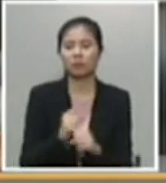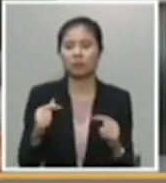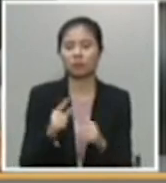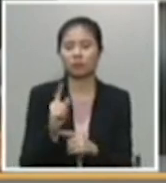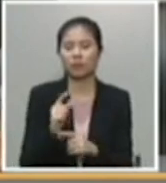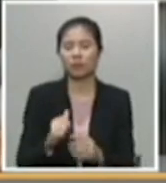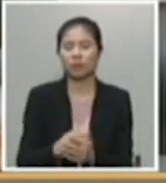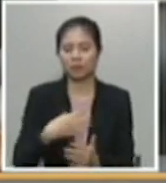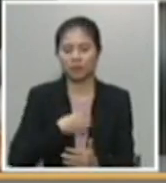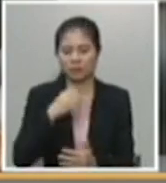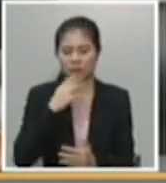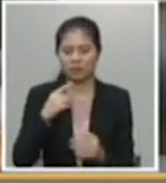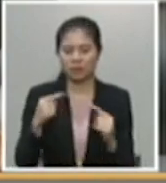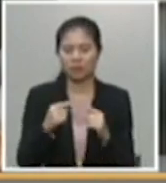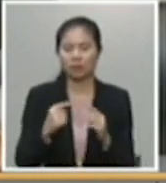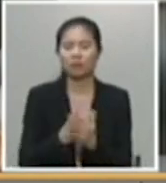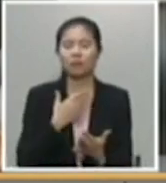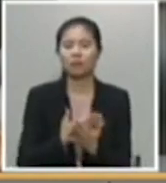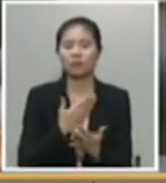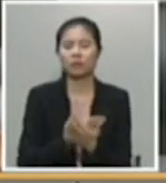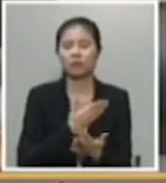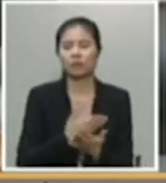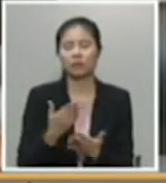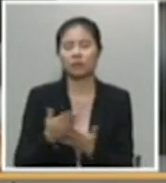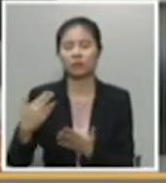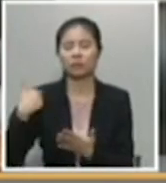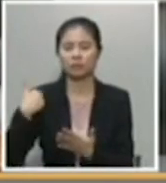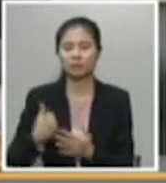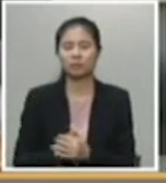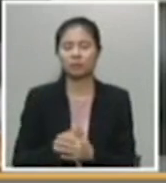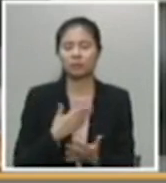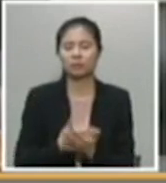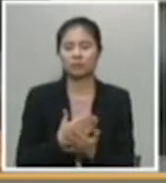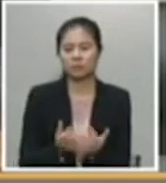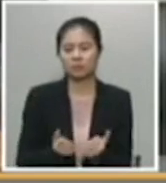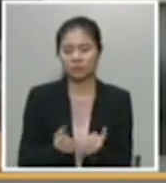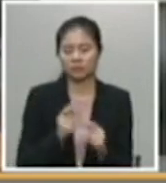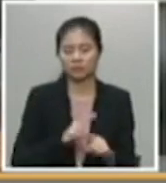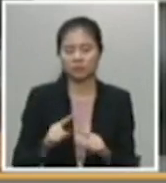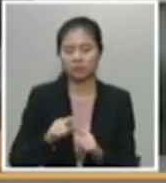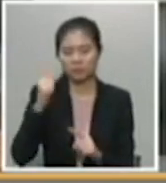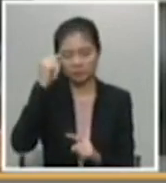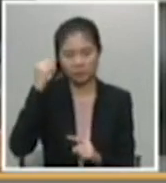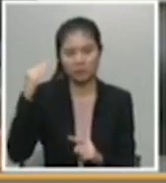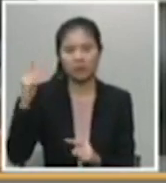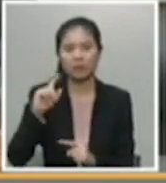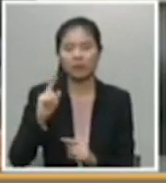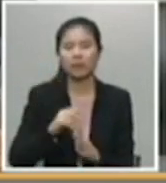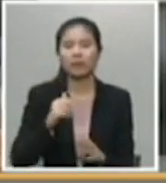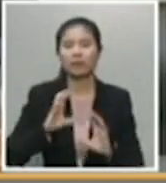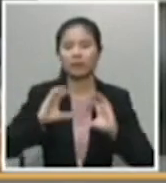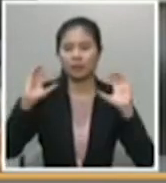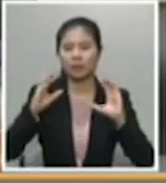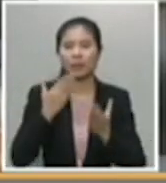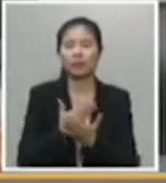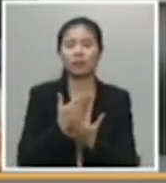ที่จะบอกว่าเรื่องของรายจ่ายก็ว่ากันไปเรื่องของรายรับผมก็หวังว่ารัฐบาลจะจัดเก็บได้